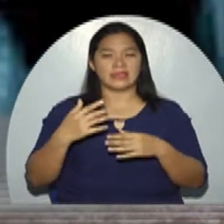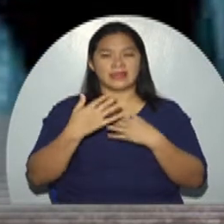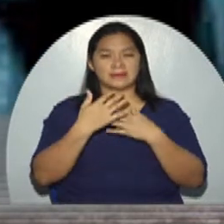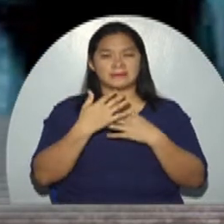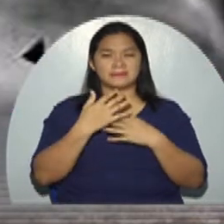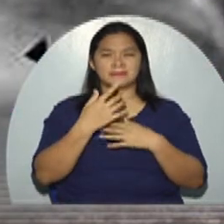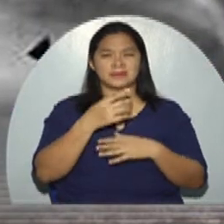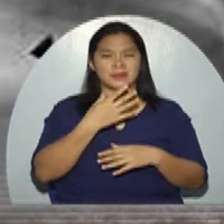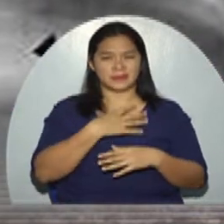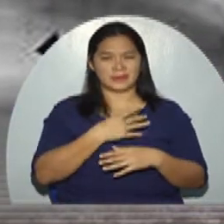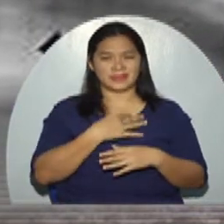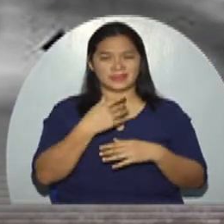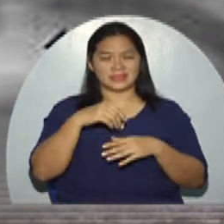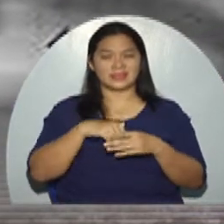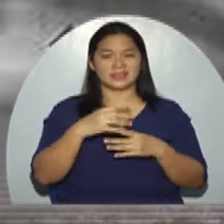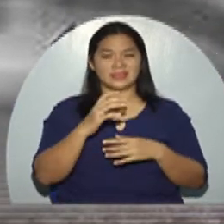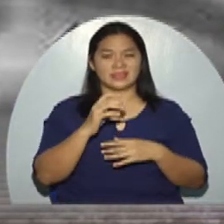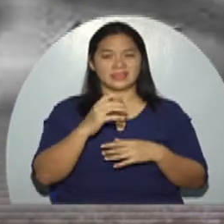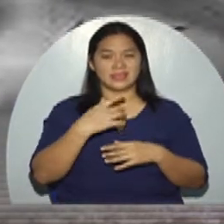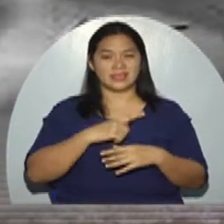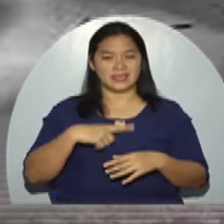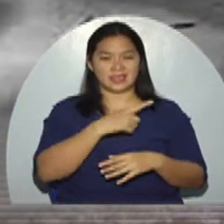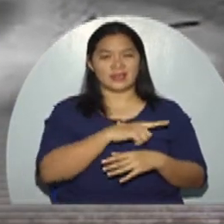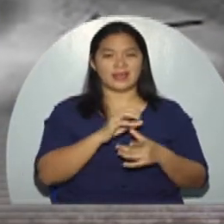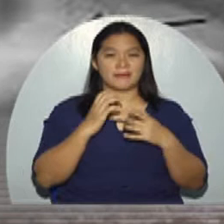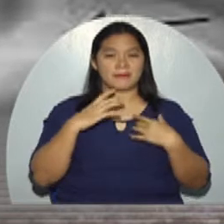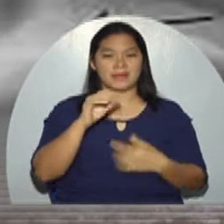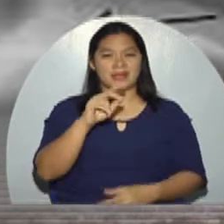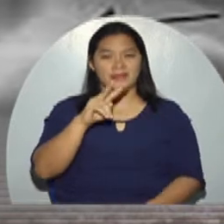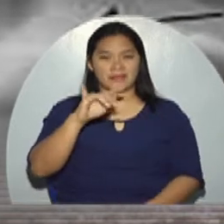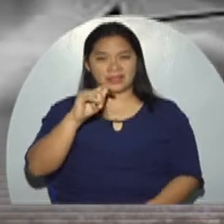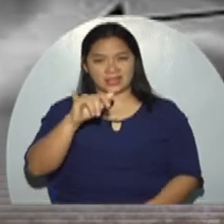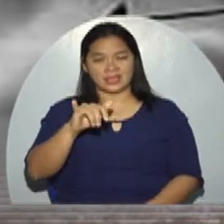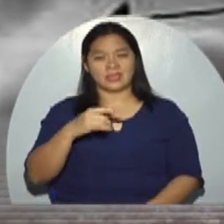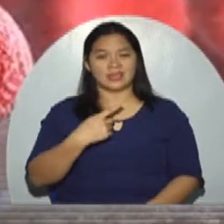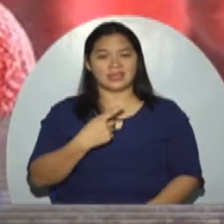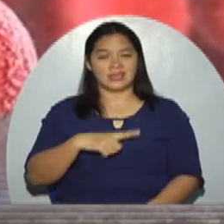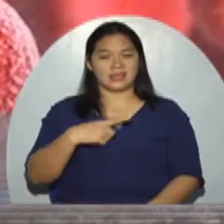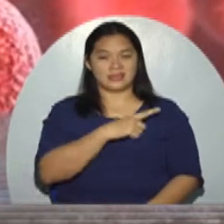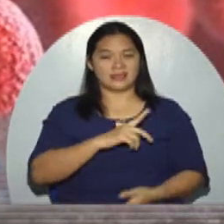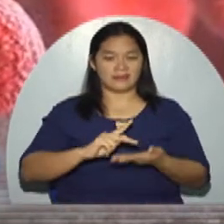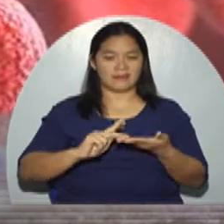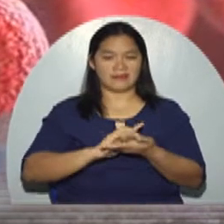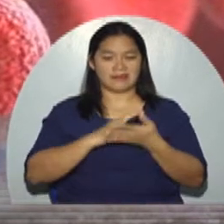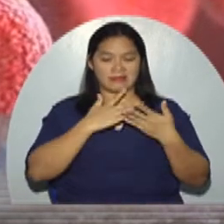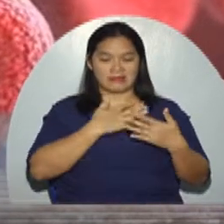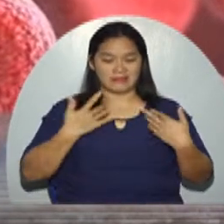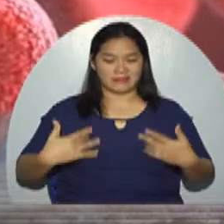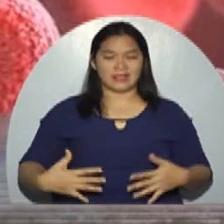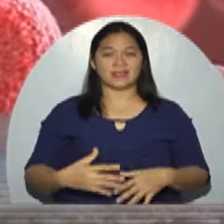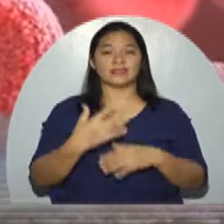baga, pagkakaroon ng cavity sa baga o pneumatocil, pagkakalaso ng dugo